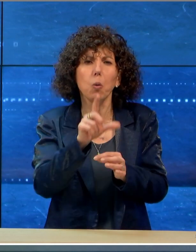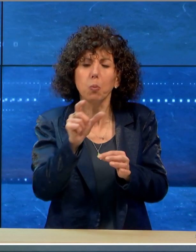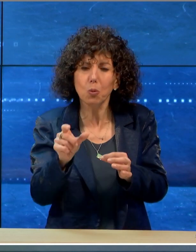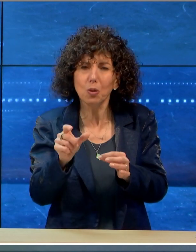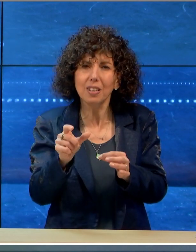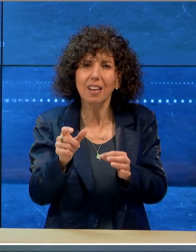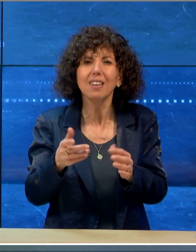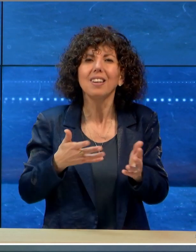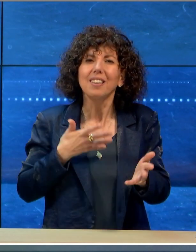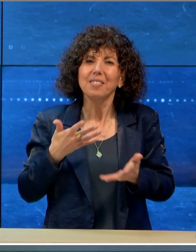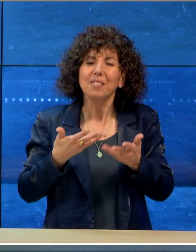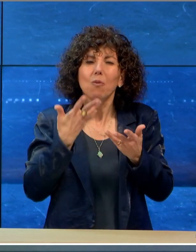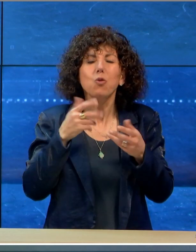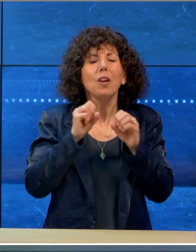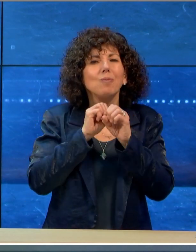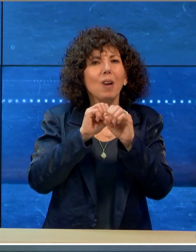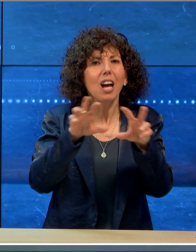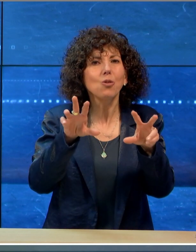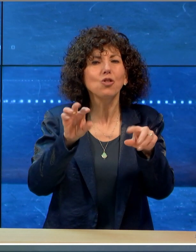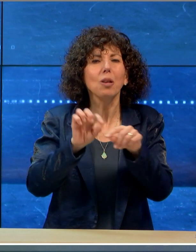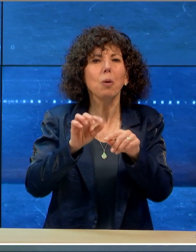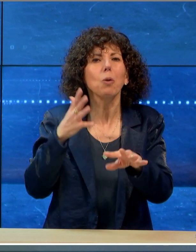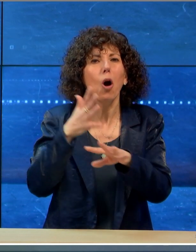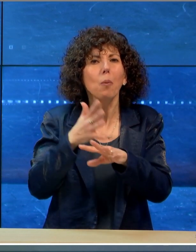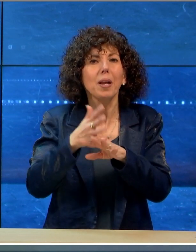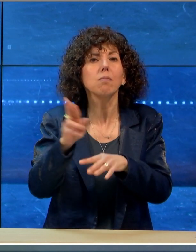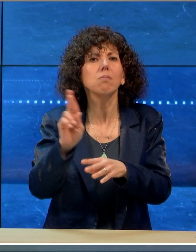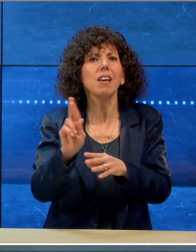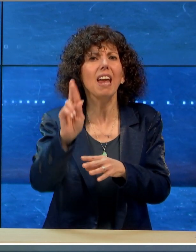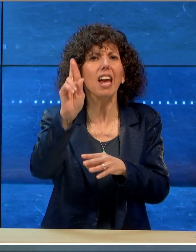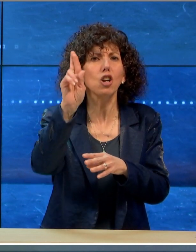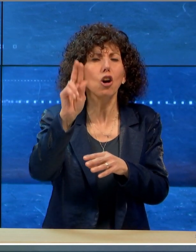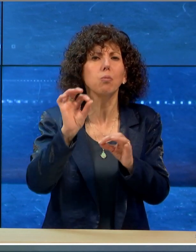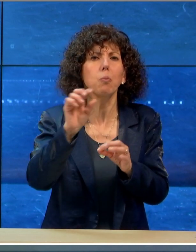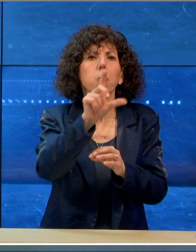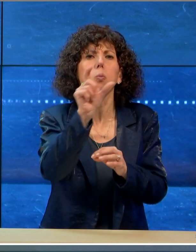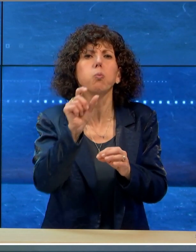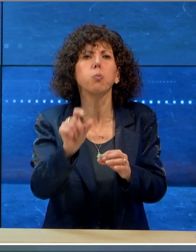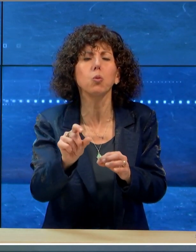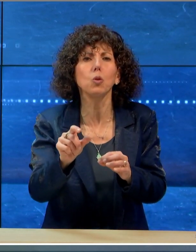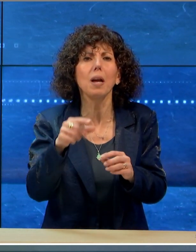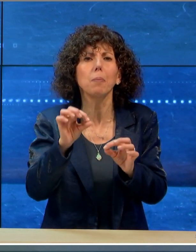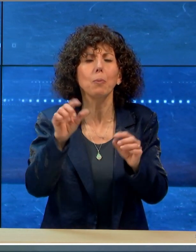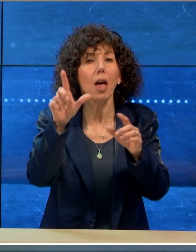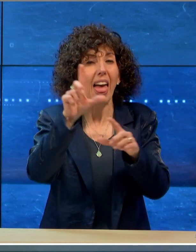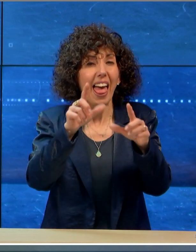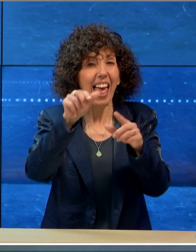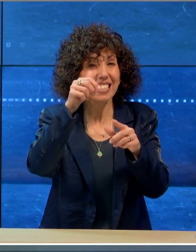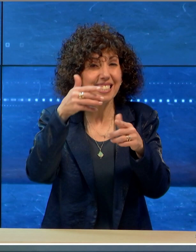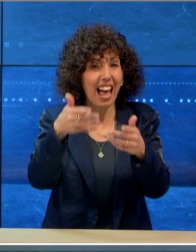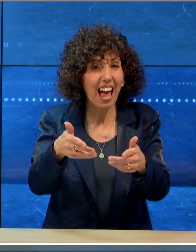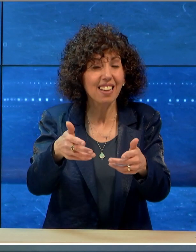lieta di annunciare l'operativo record per la Puglia per l'estate con